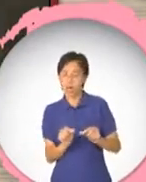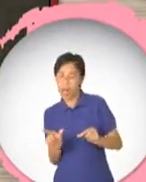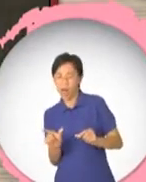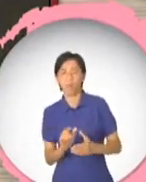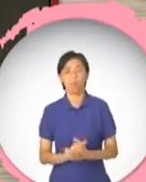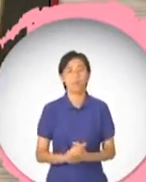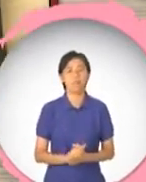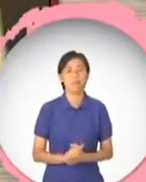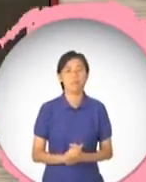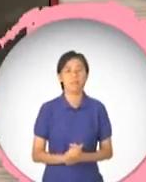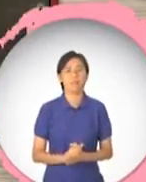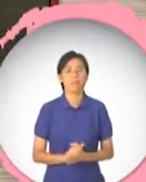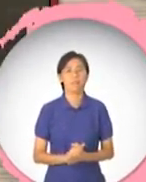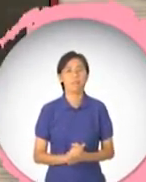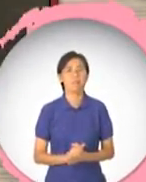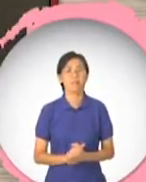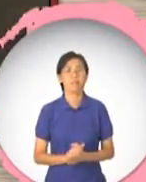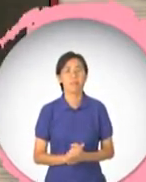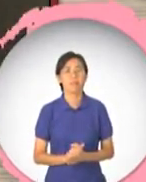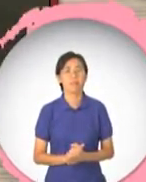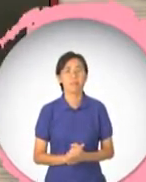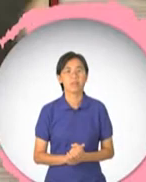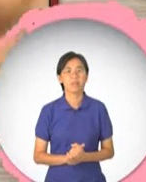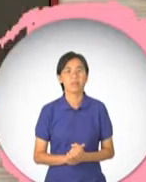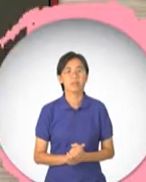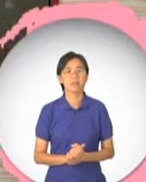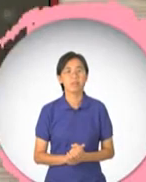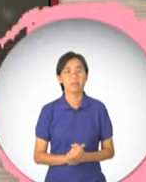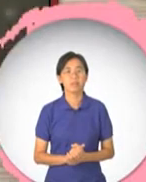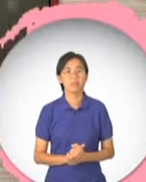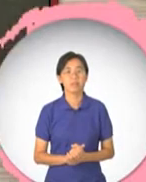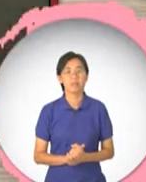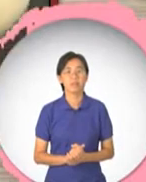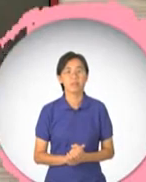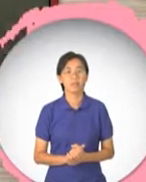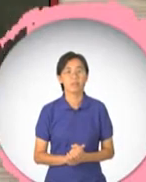อันนี้ถ้าดึงยาวมากไปมันก็จะ ดึงยาวไปเดี๋ยวล้นค่ะ คร ับ